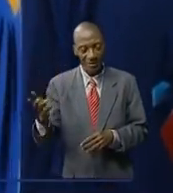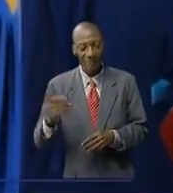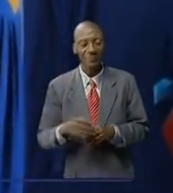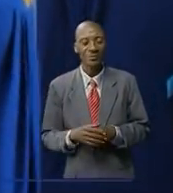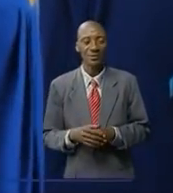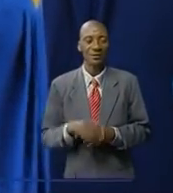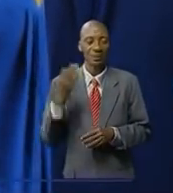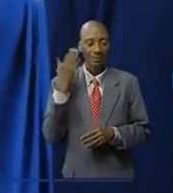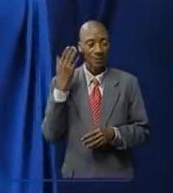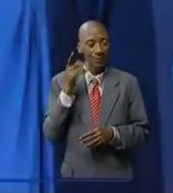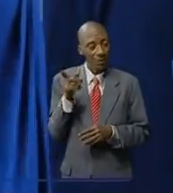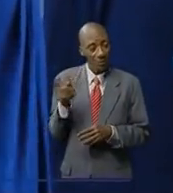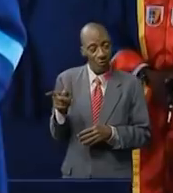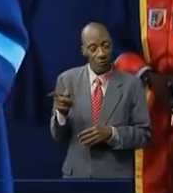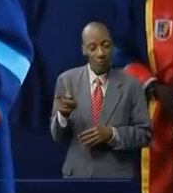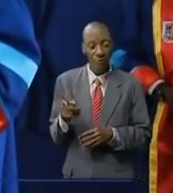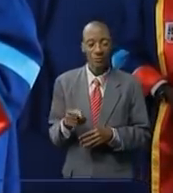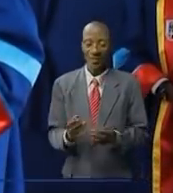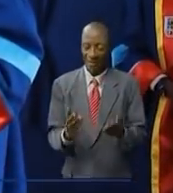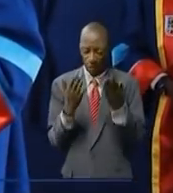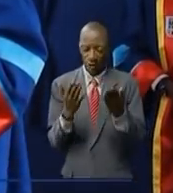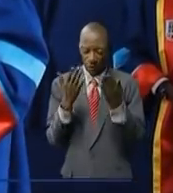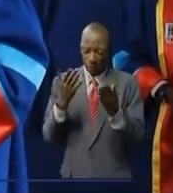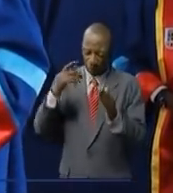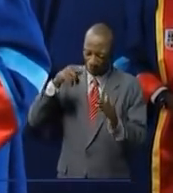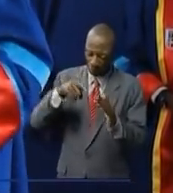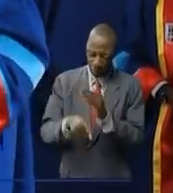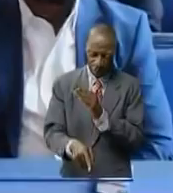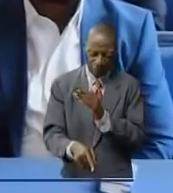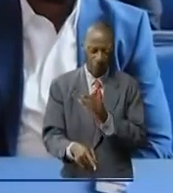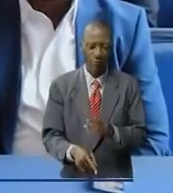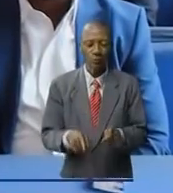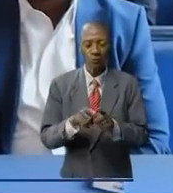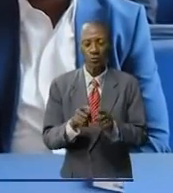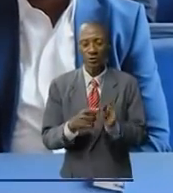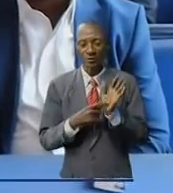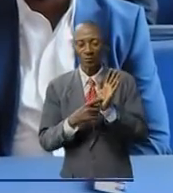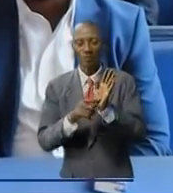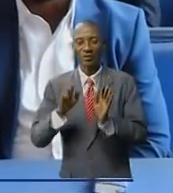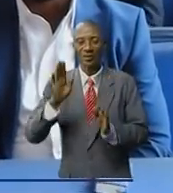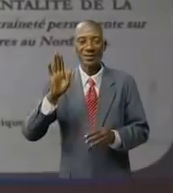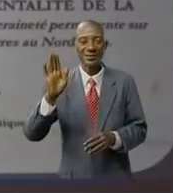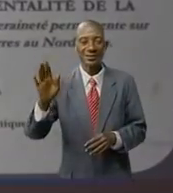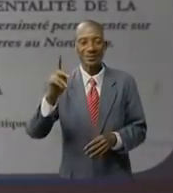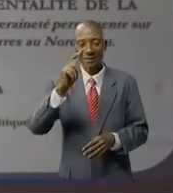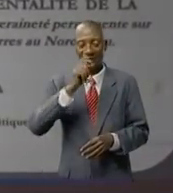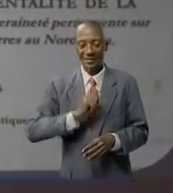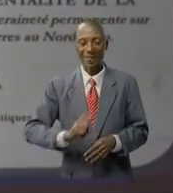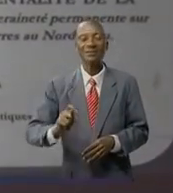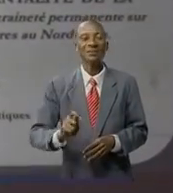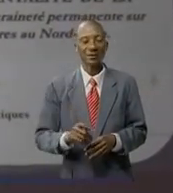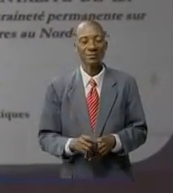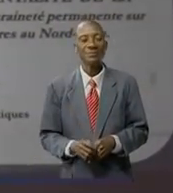obtenu la mention grande distinction après la présentation de sa thèse intitulée « Gouvernance minière et gouvernementalité de la